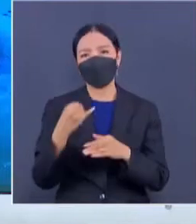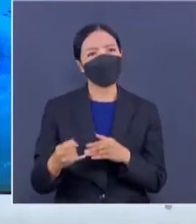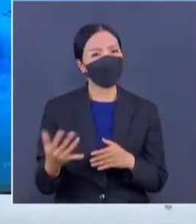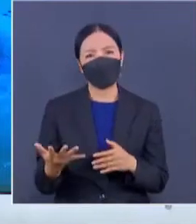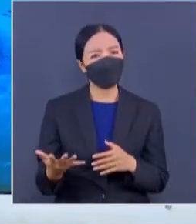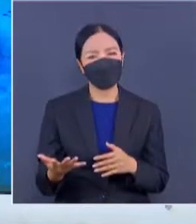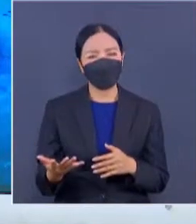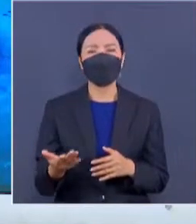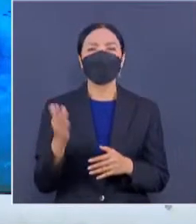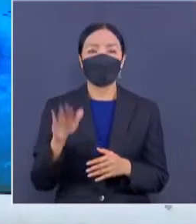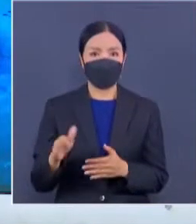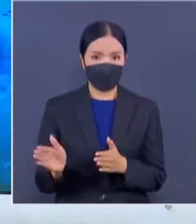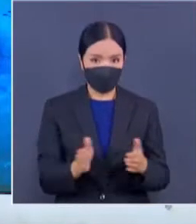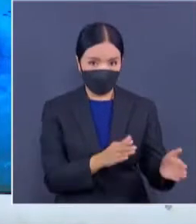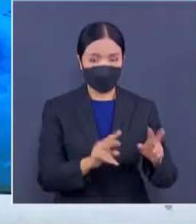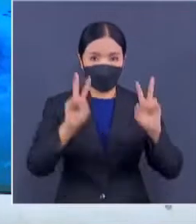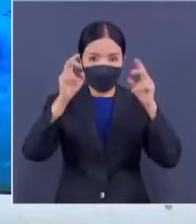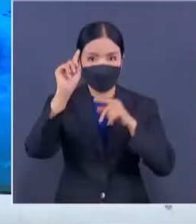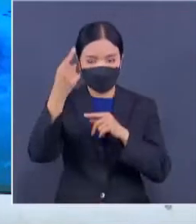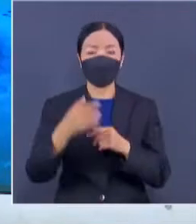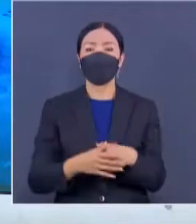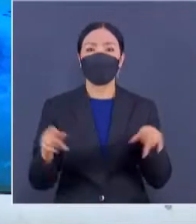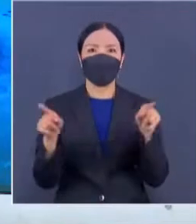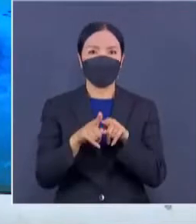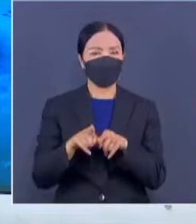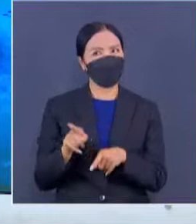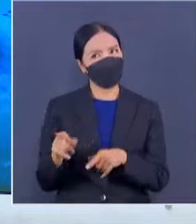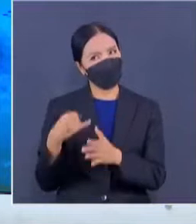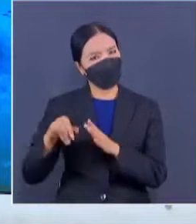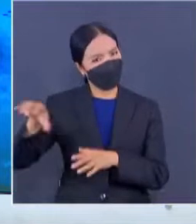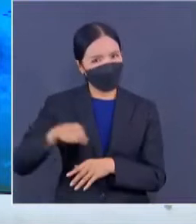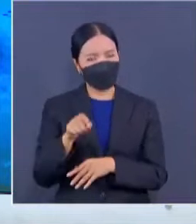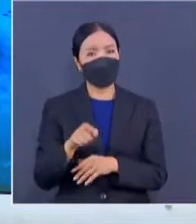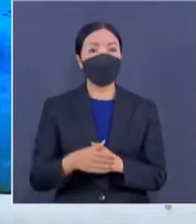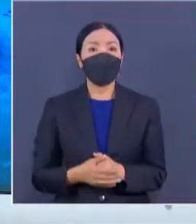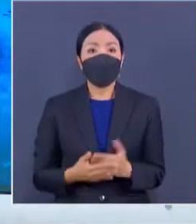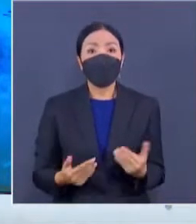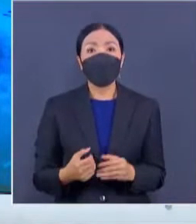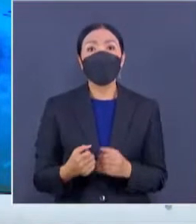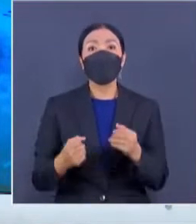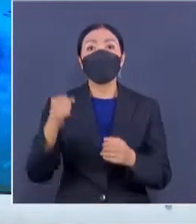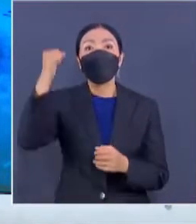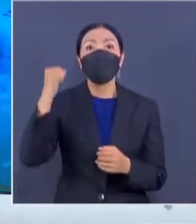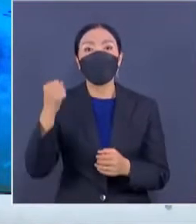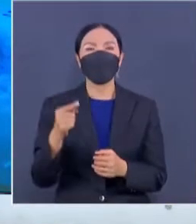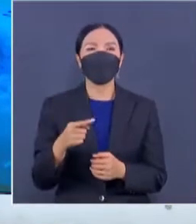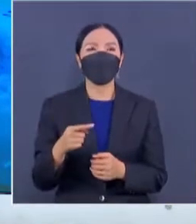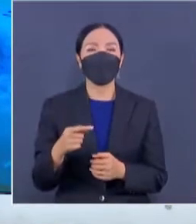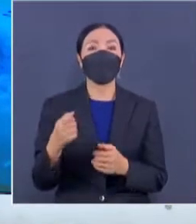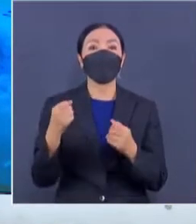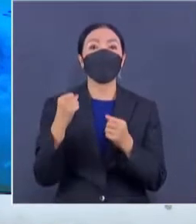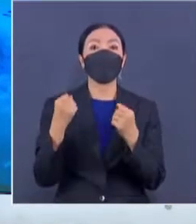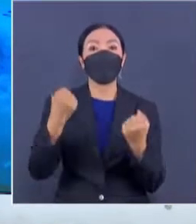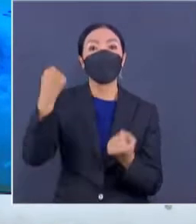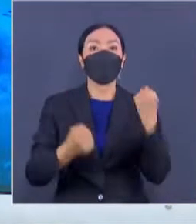ช่นเดียวกันกับคดีนี้ครับก็ต้องถูกนำตัวไปดำเนินคดีรถโดยสารสายมรณ ะ ที่ไปชนตอม่